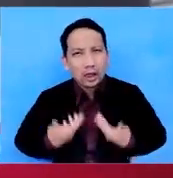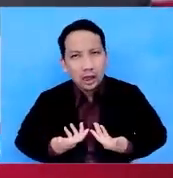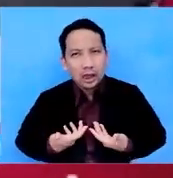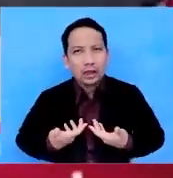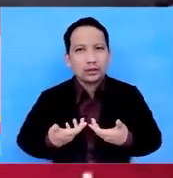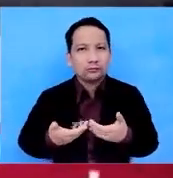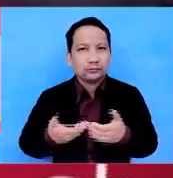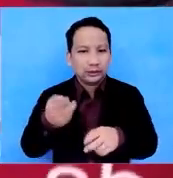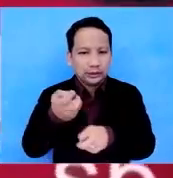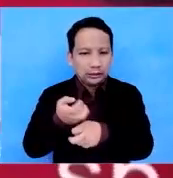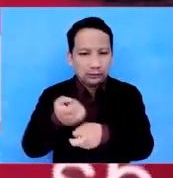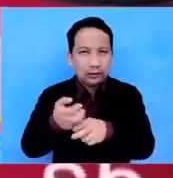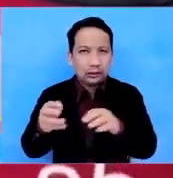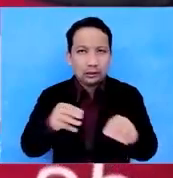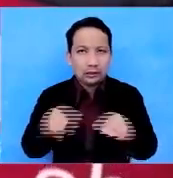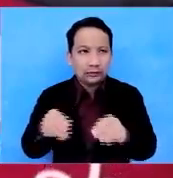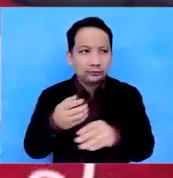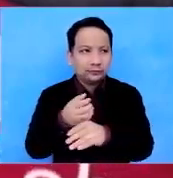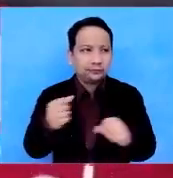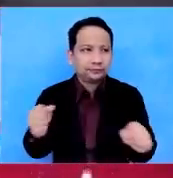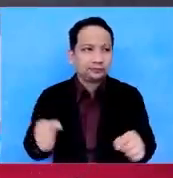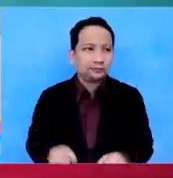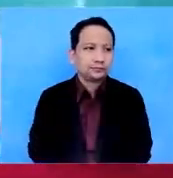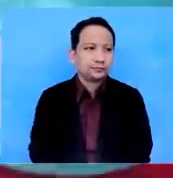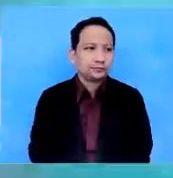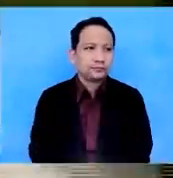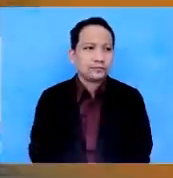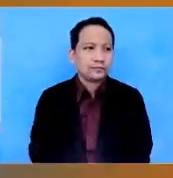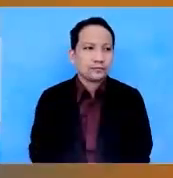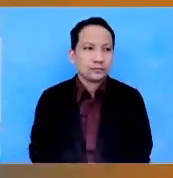babae ng mahugot na mga sumaklolo.